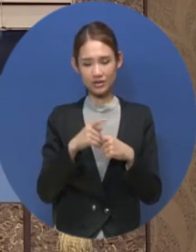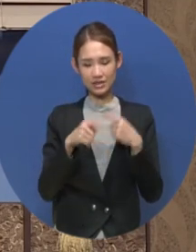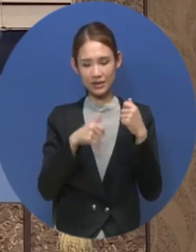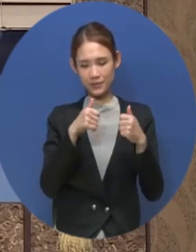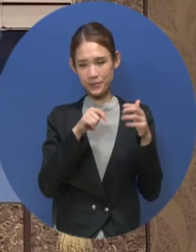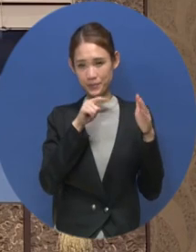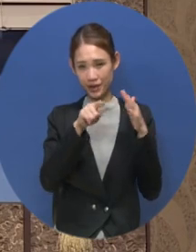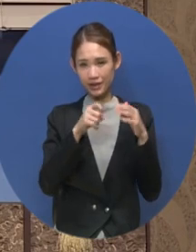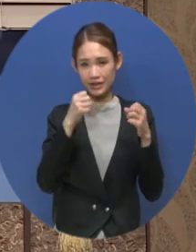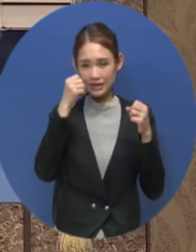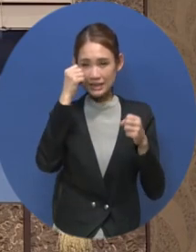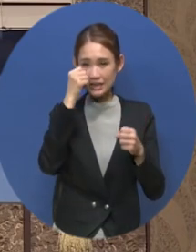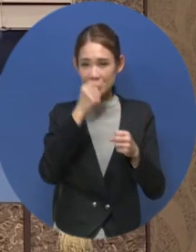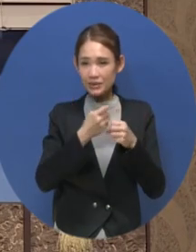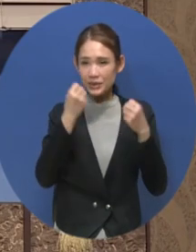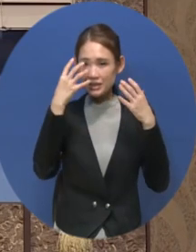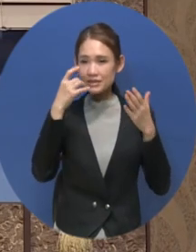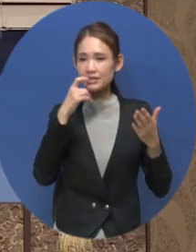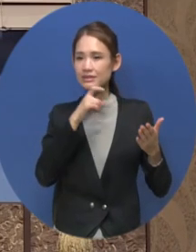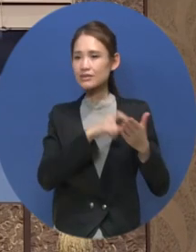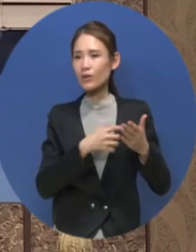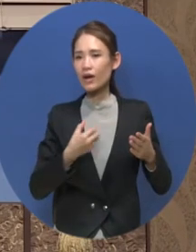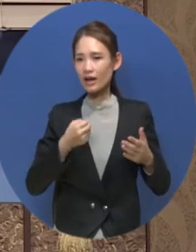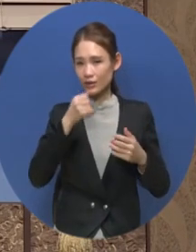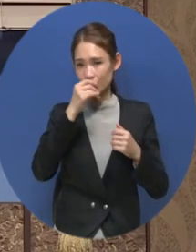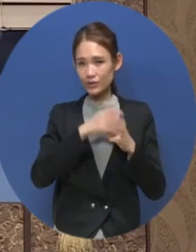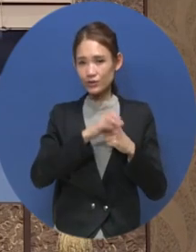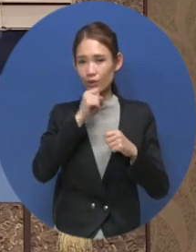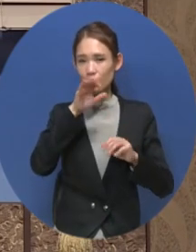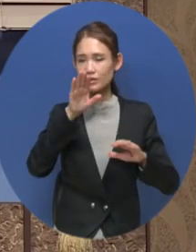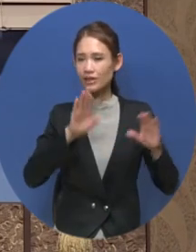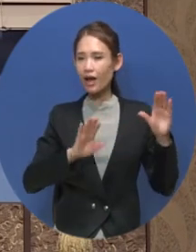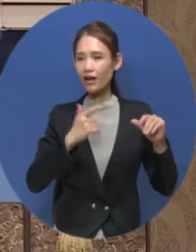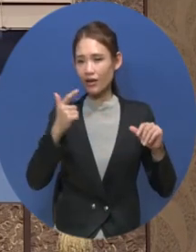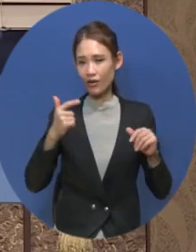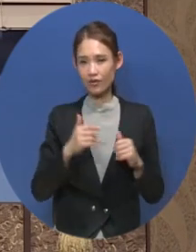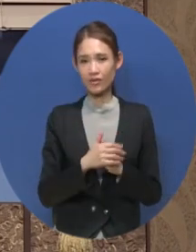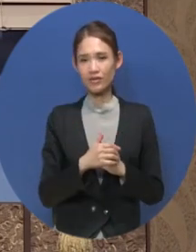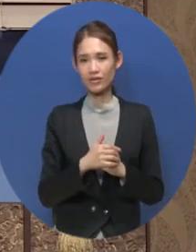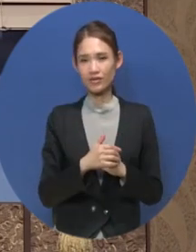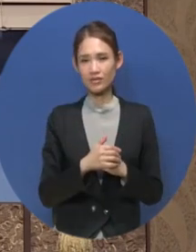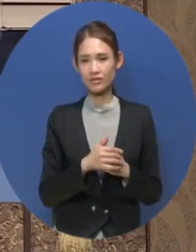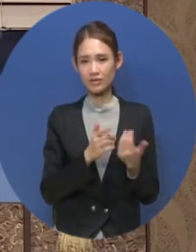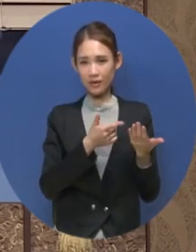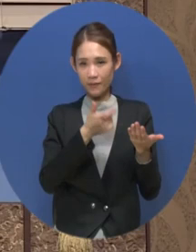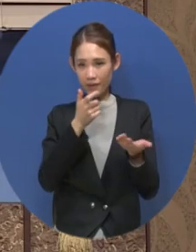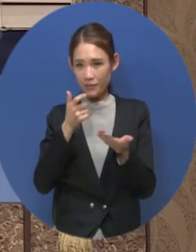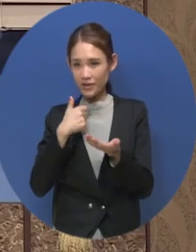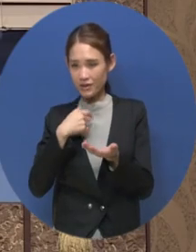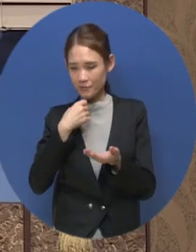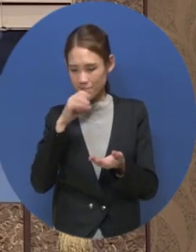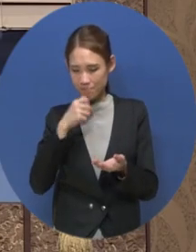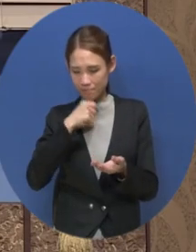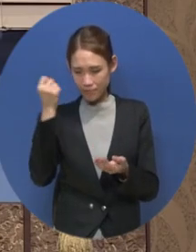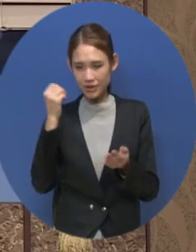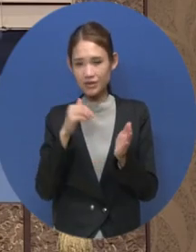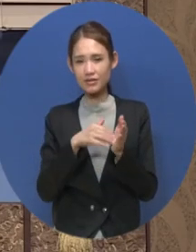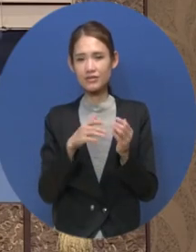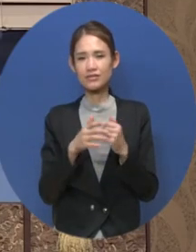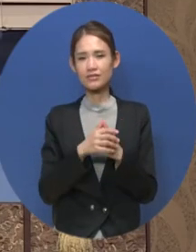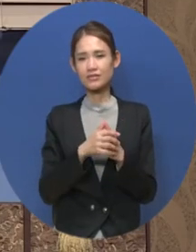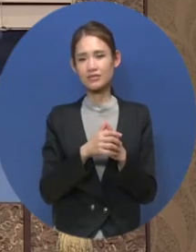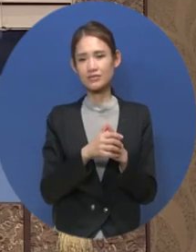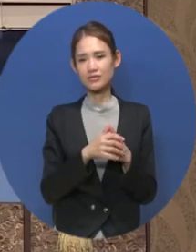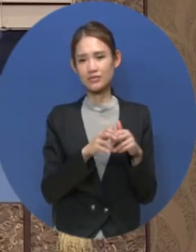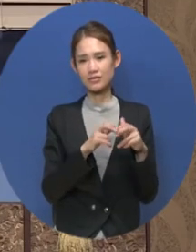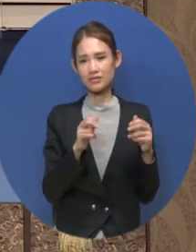이미 신기록을 가지고 있으니까. 예, 예. 점수 차이가 워낙 많이 나니까 기본만 쌓아도 나는 금메달을 딴다. 예. 근데 애틀랜타 패럴림픽에서